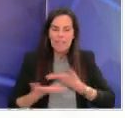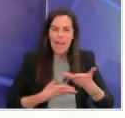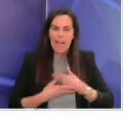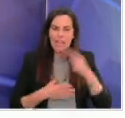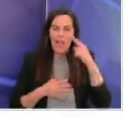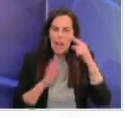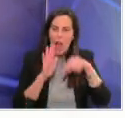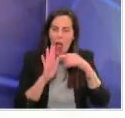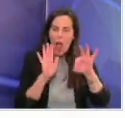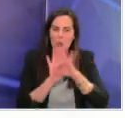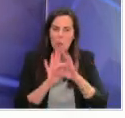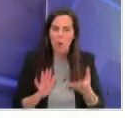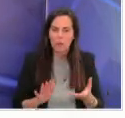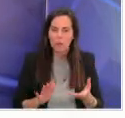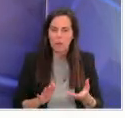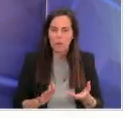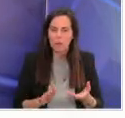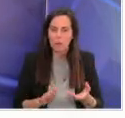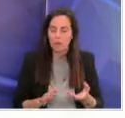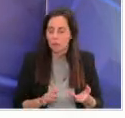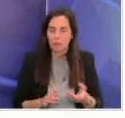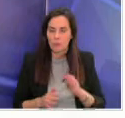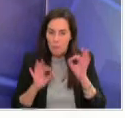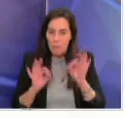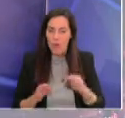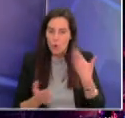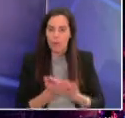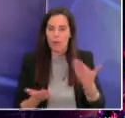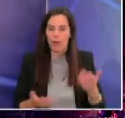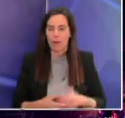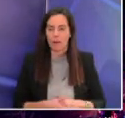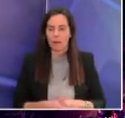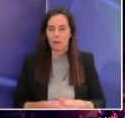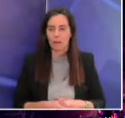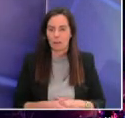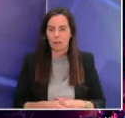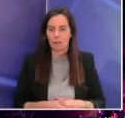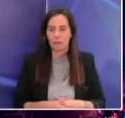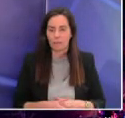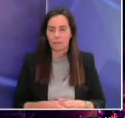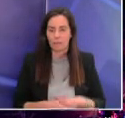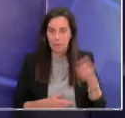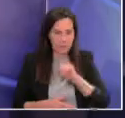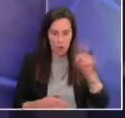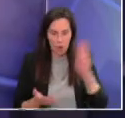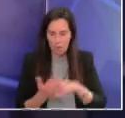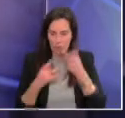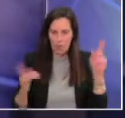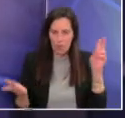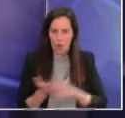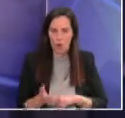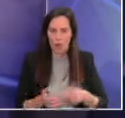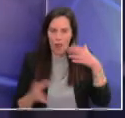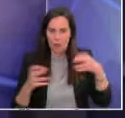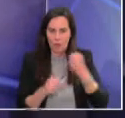לתמונה שהראית, אנו אומרים, ידיעה שלנו. עובדה, רסמי, עובדה, בדיוק. והם נפלו. וזה לא נכון. ברור שזה לא נכון. אבי